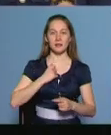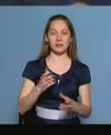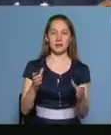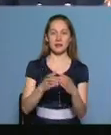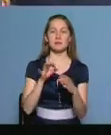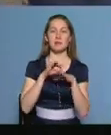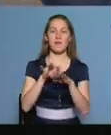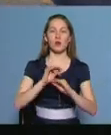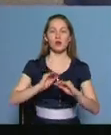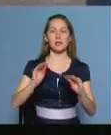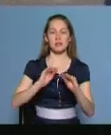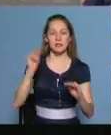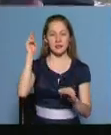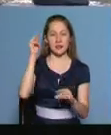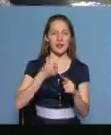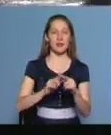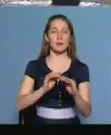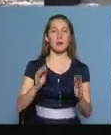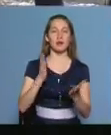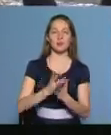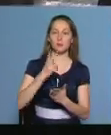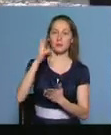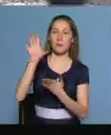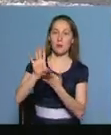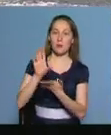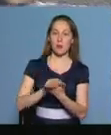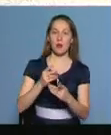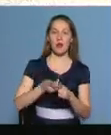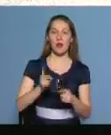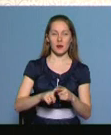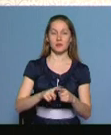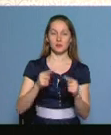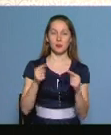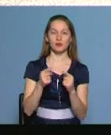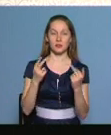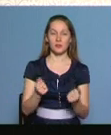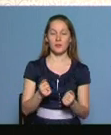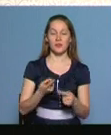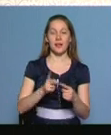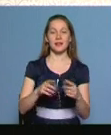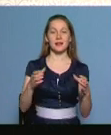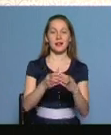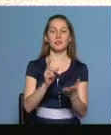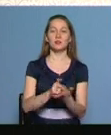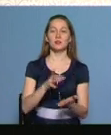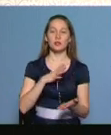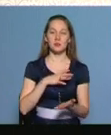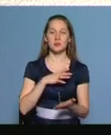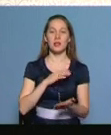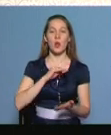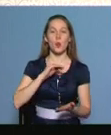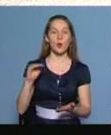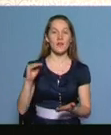То, что этим ребятам есть на кого равняться, это однозначно. Этот класс, он как раз должен стать на